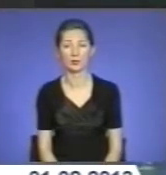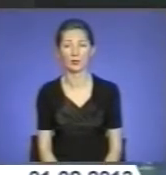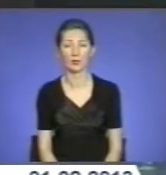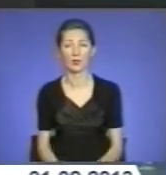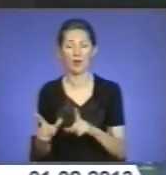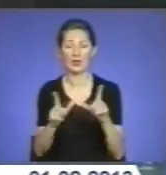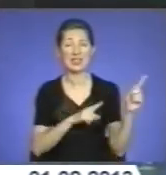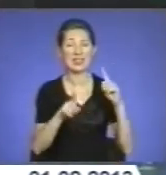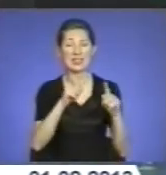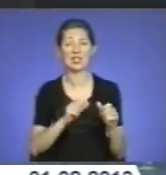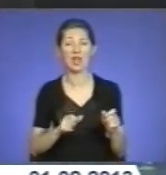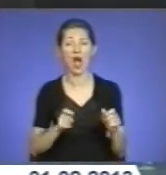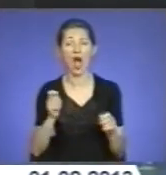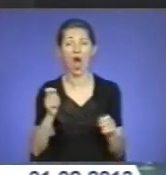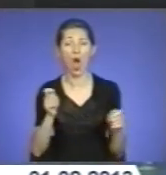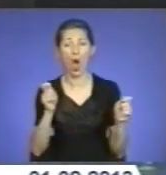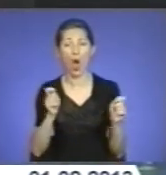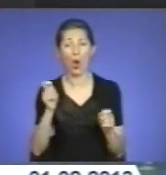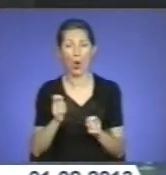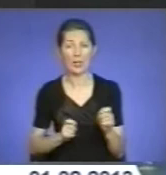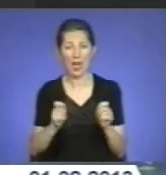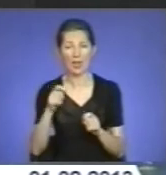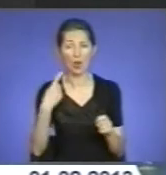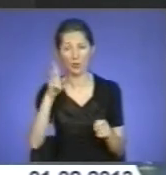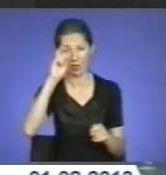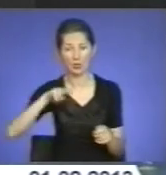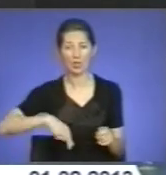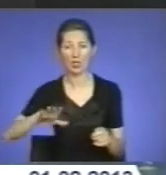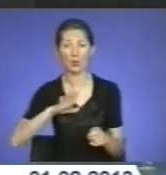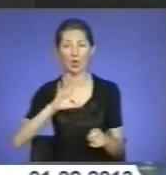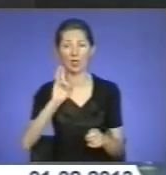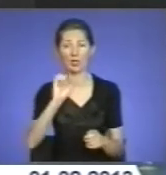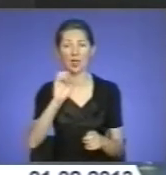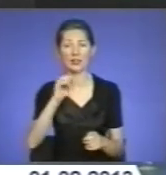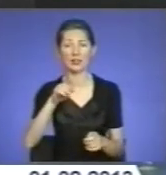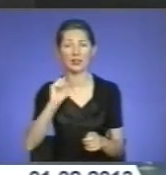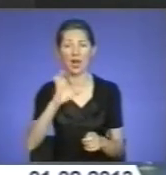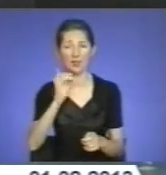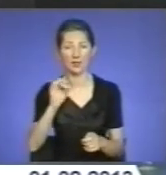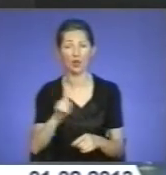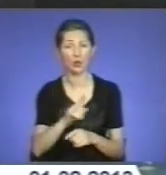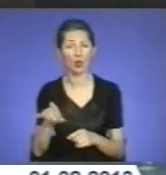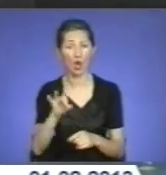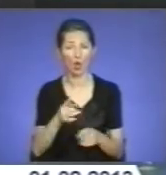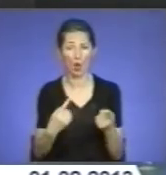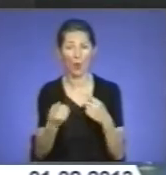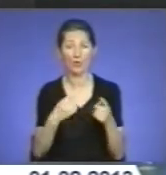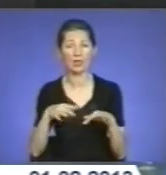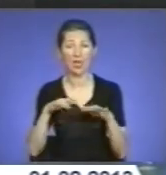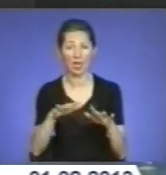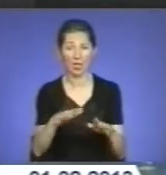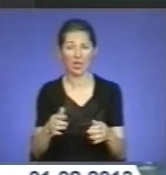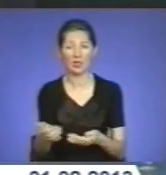Виїзне засідання колегії облдержадміністрації відбулося у Настасові Тернопільського району. Обговорили хід збирання ранніх зернових